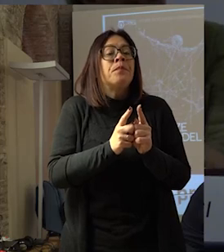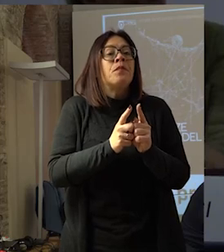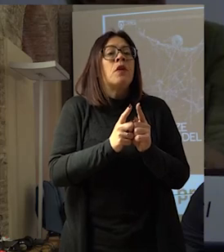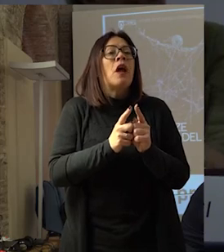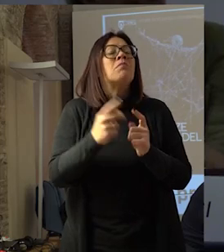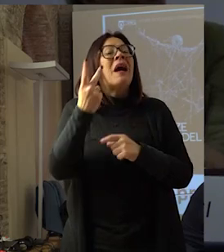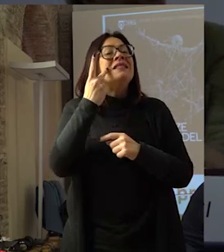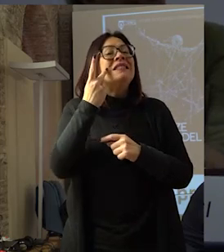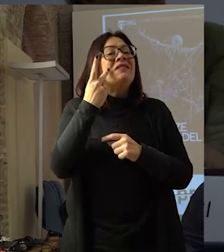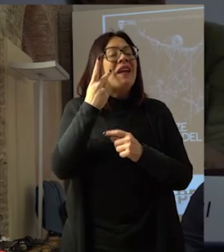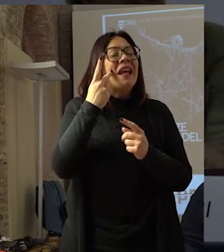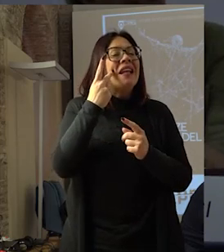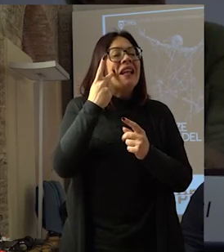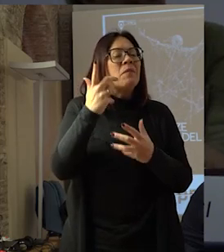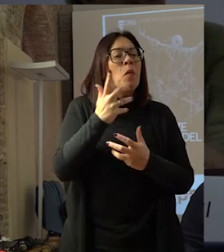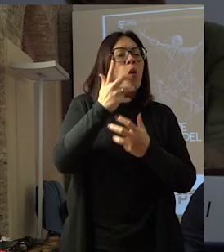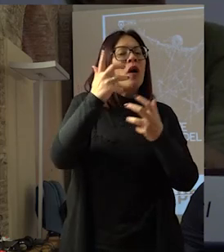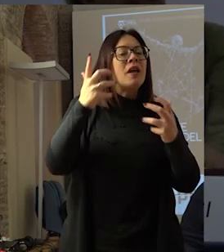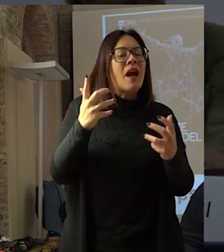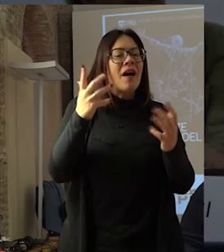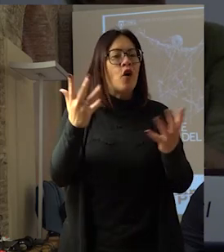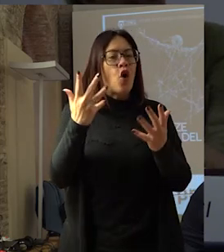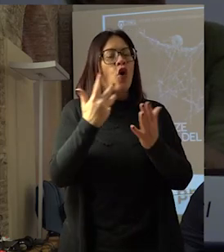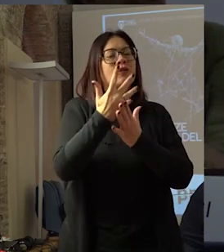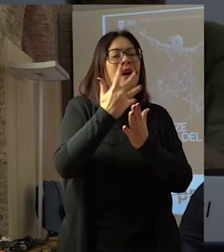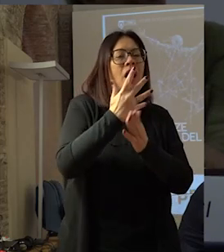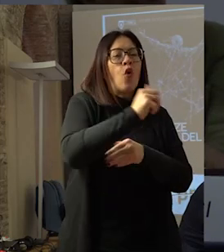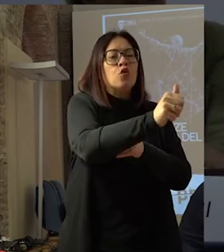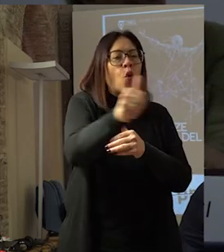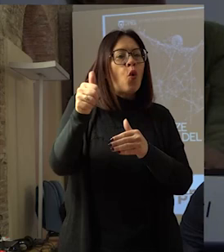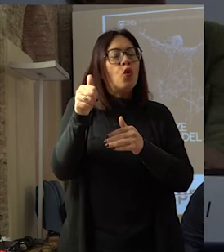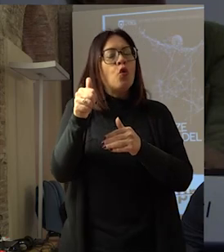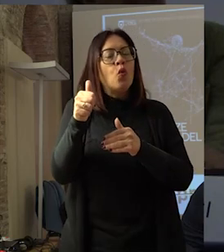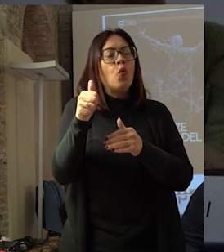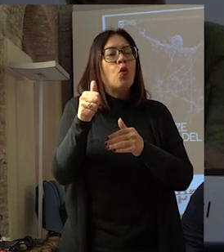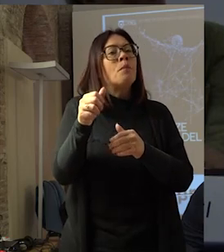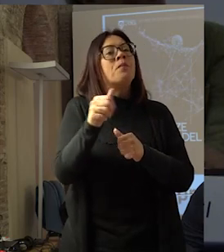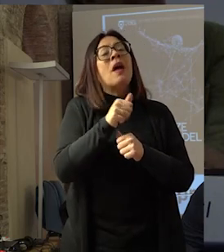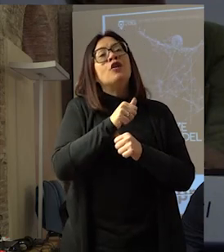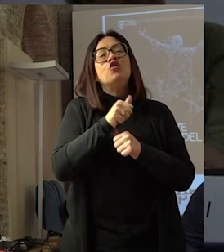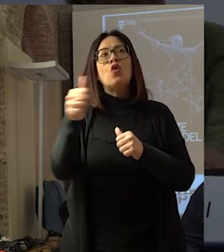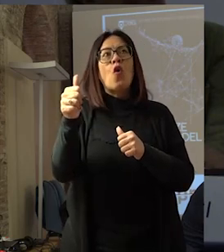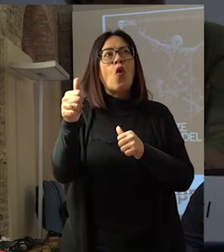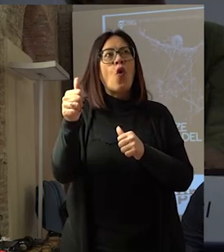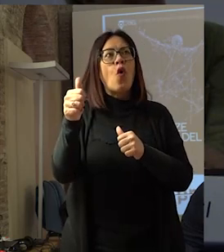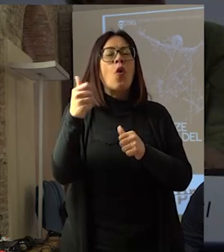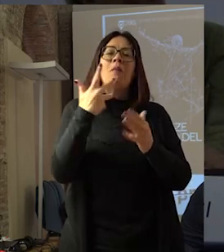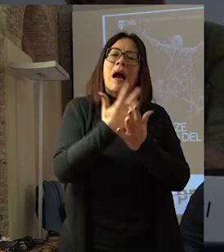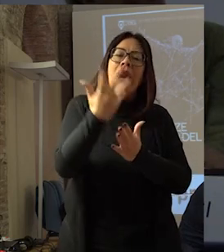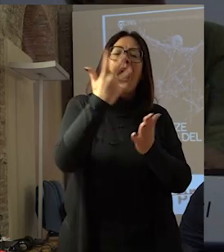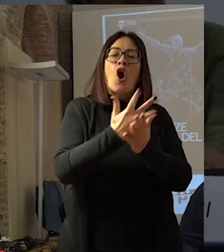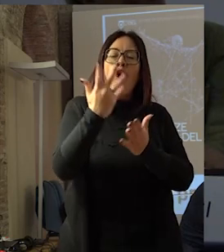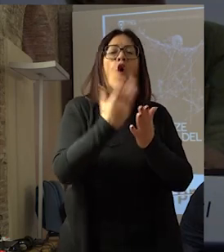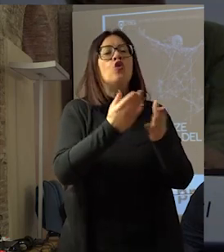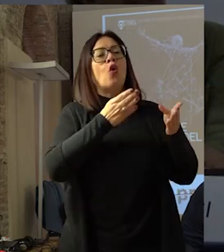emerge da questi loro racconti non è soltanto la narrazione di un